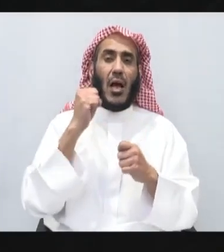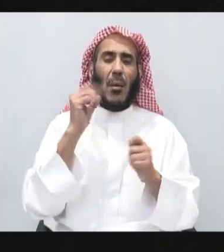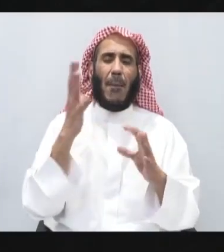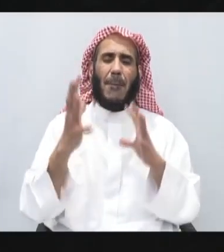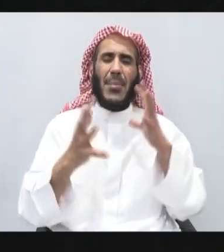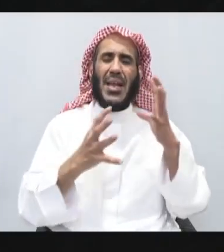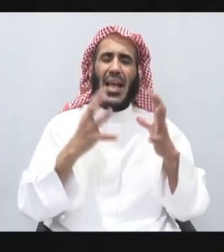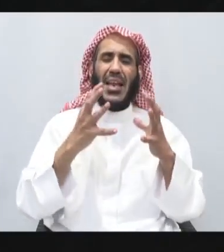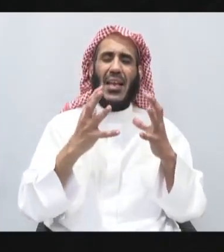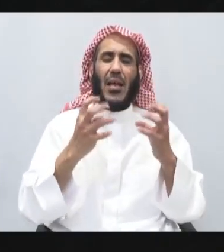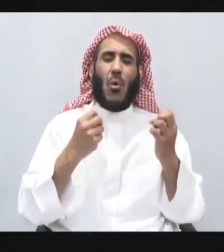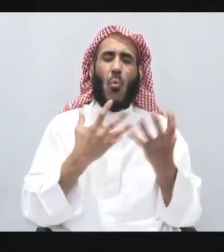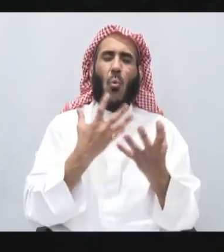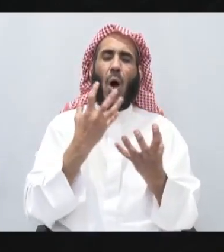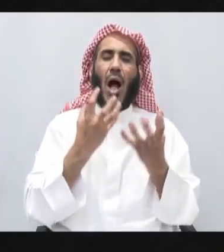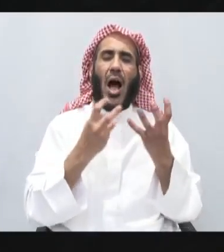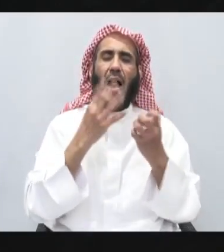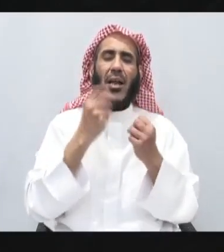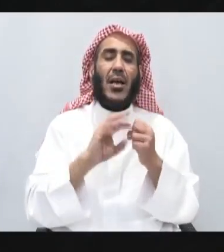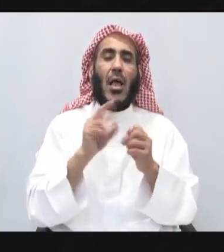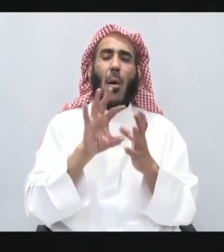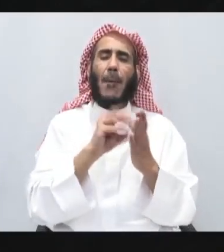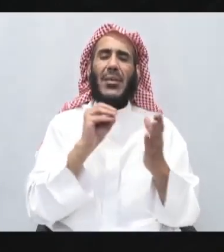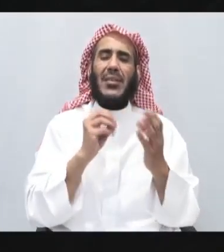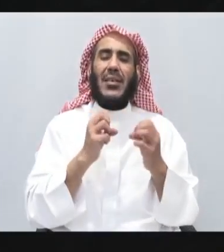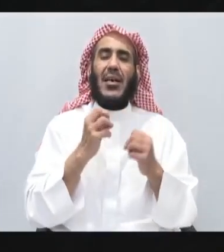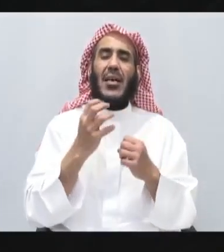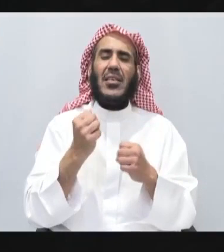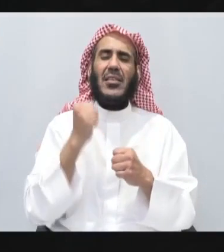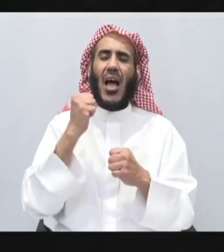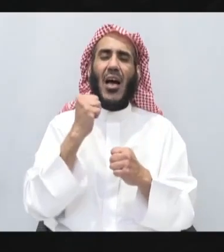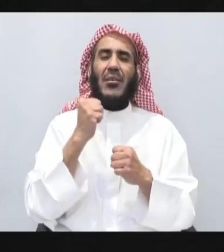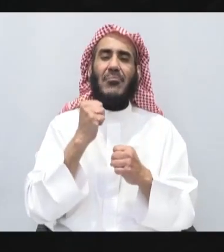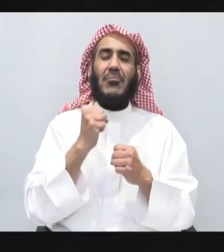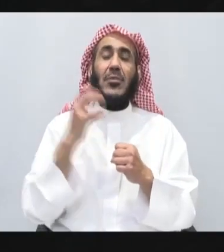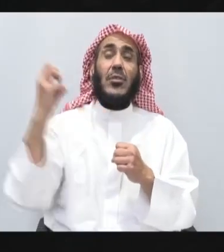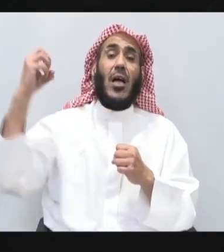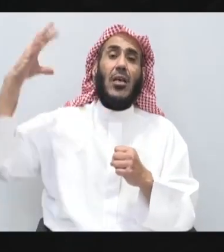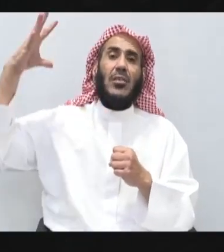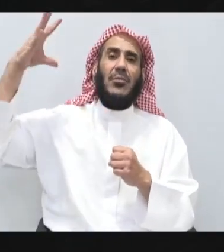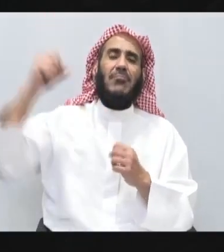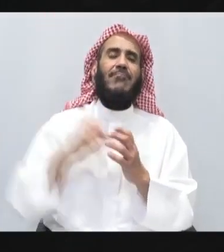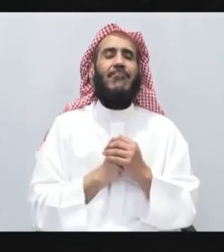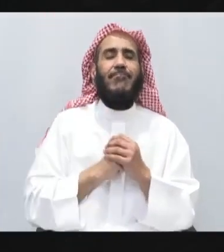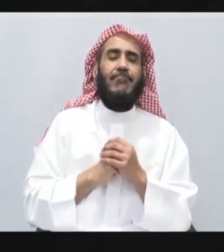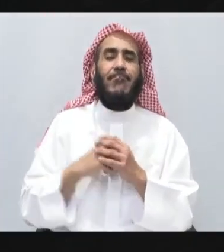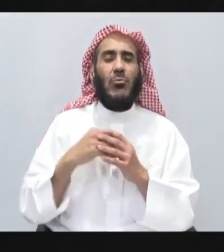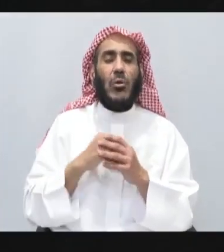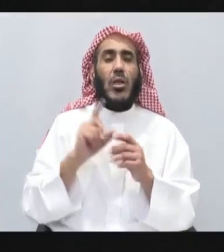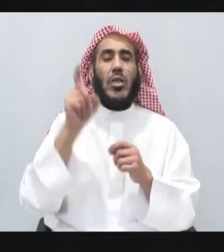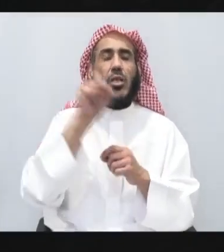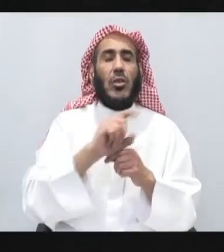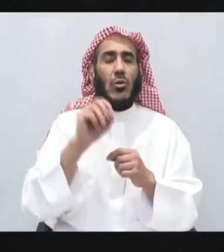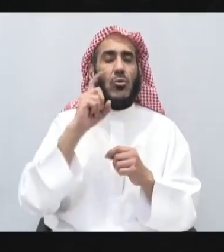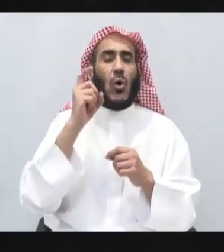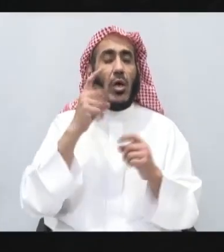ميكانيكيه وحراريه مصدر هذه الطاقه نقول مره اخرى مصدرها الطاقه الشمسيه لدينا سؤال